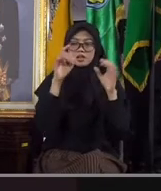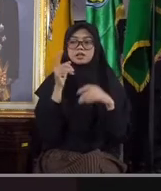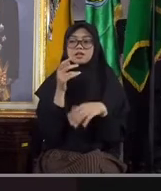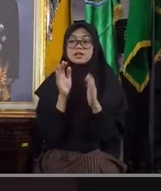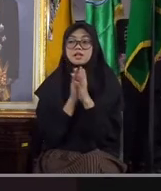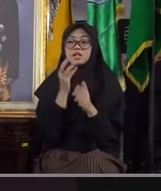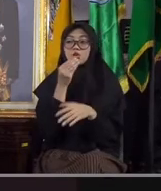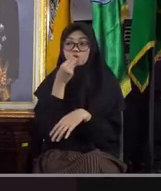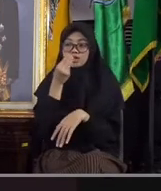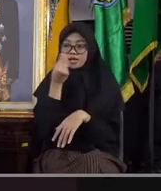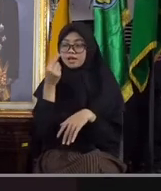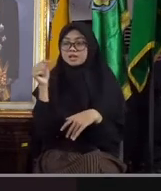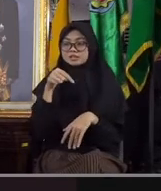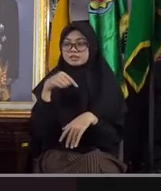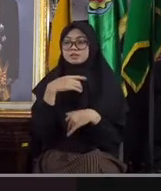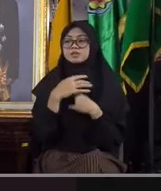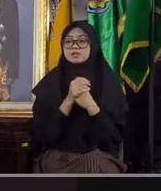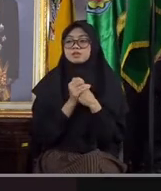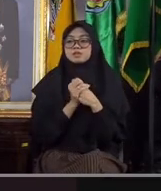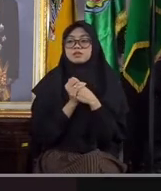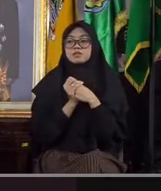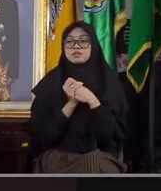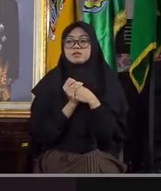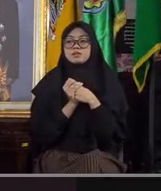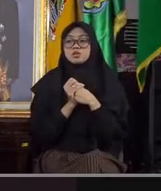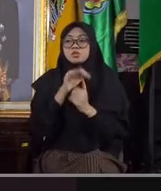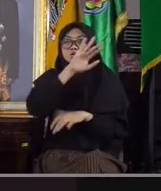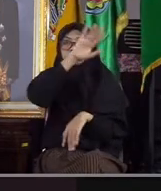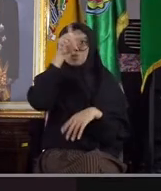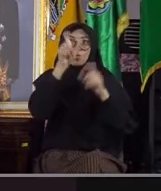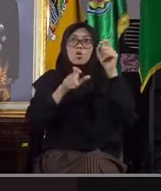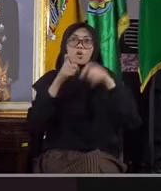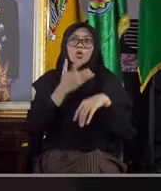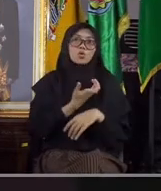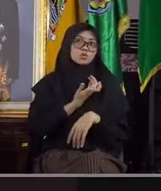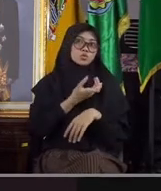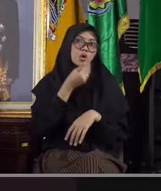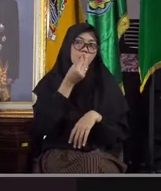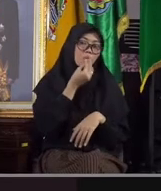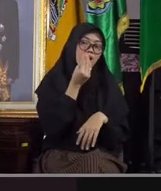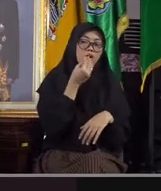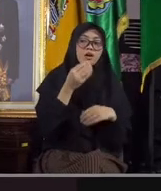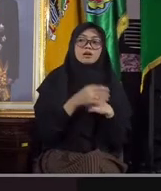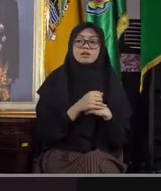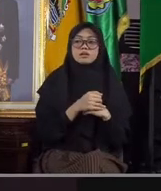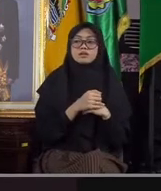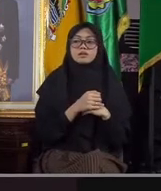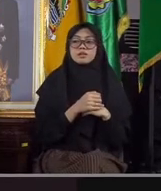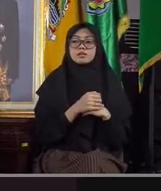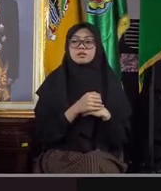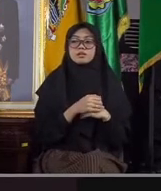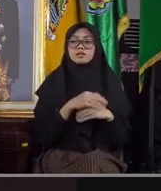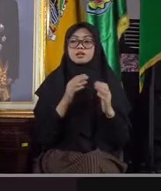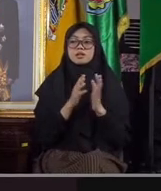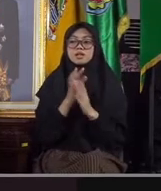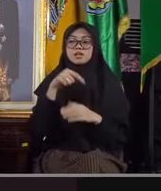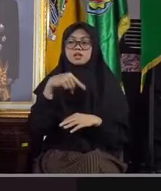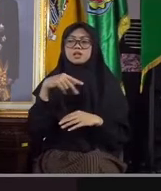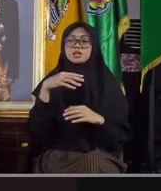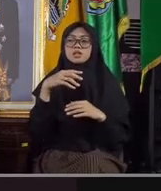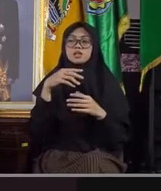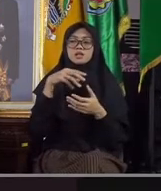kuliner ini juga menjadi salah satu hal yang semua orang mengonsumsi tentu saja, dan menjadi sektor tumpuan